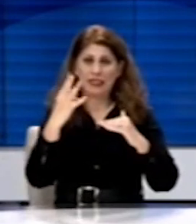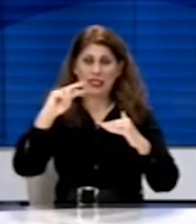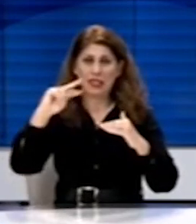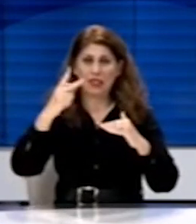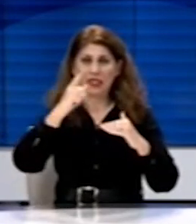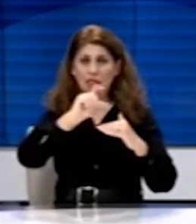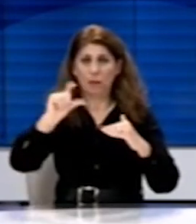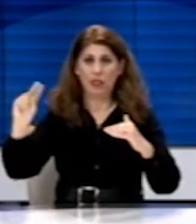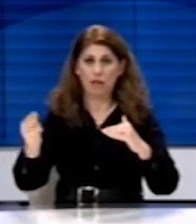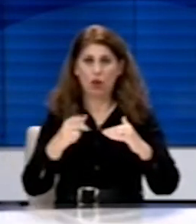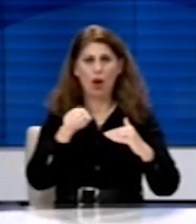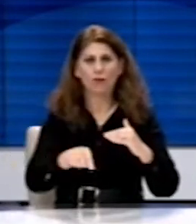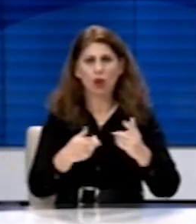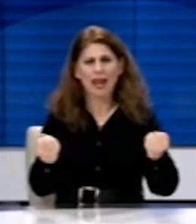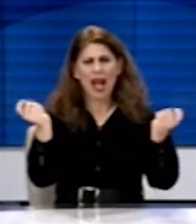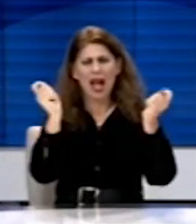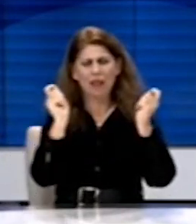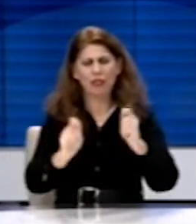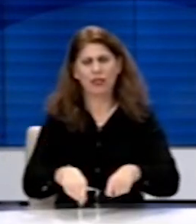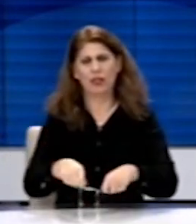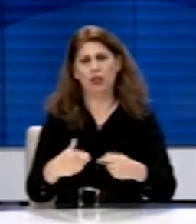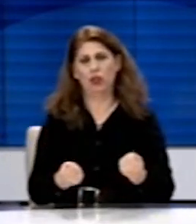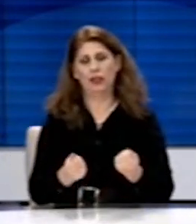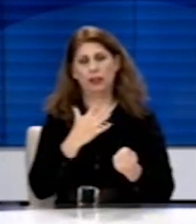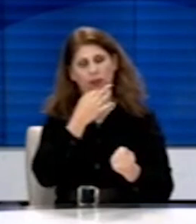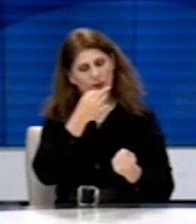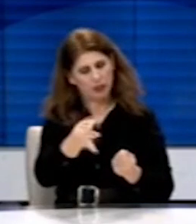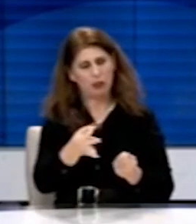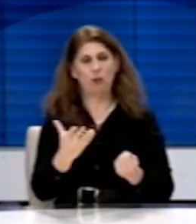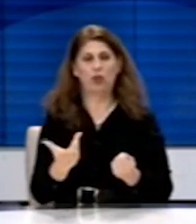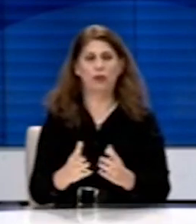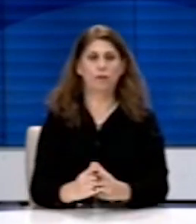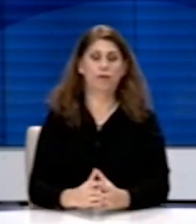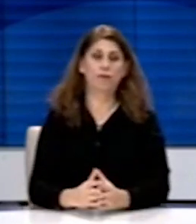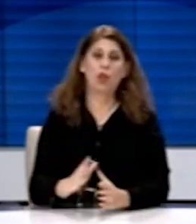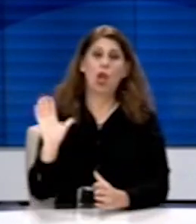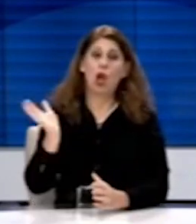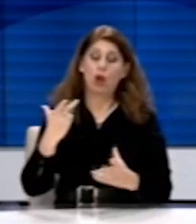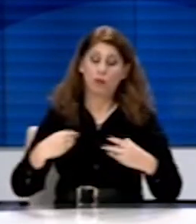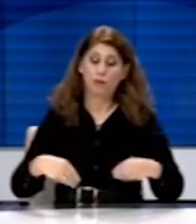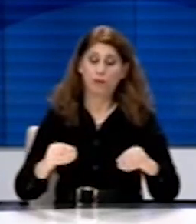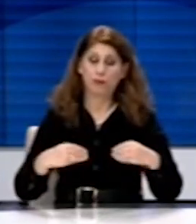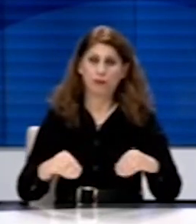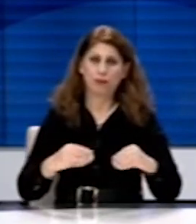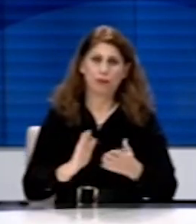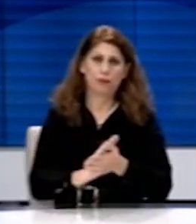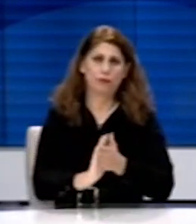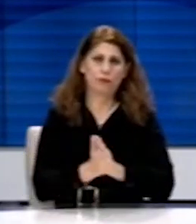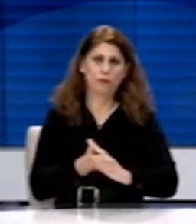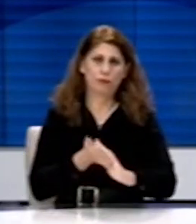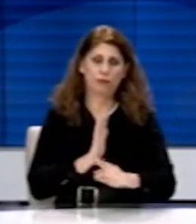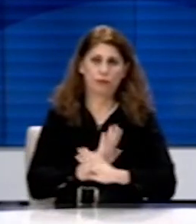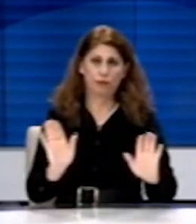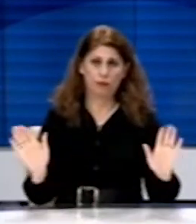ευρώ. Αυτό είναι αδύνατο να γίνει. Και θα σας πω γιατί. Διότι ό,τι ξεπουλήσατε, ξεπουλήσατε.